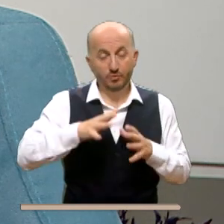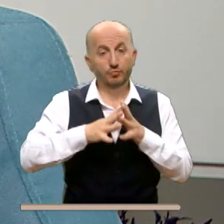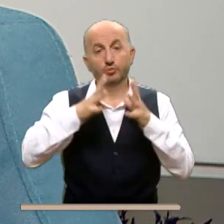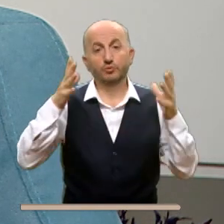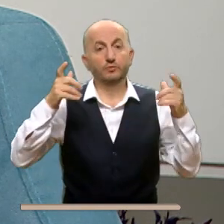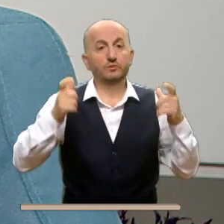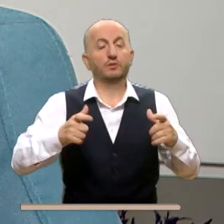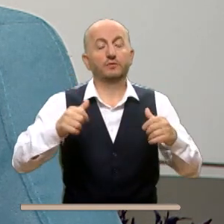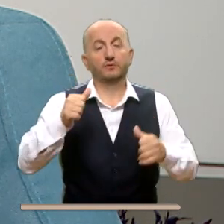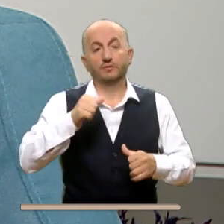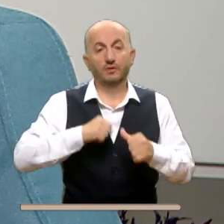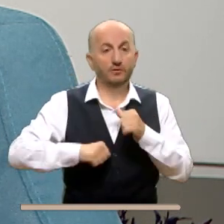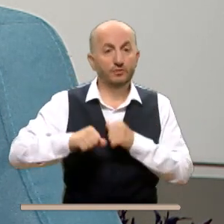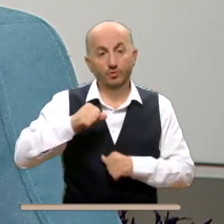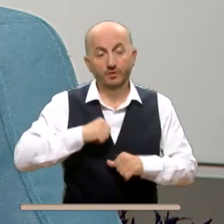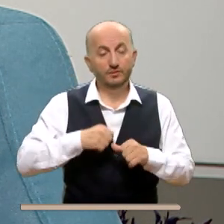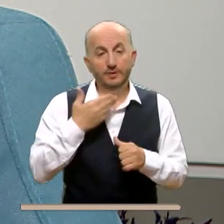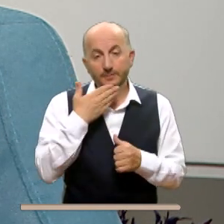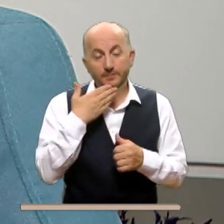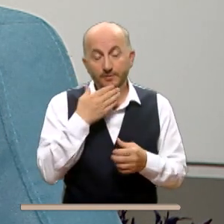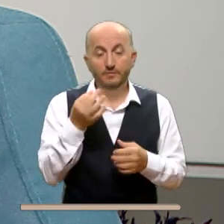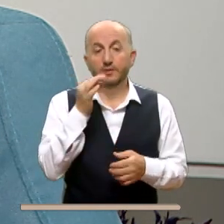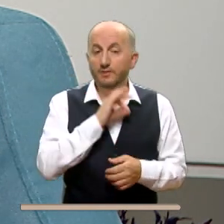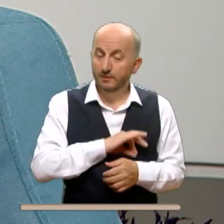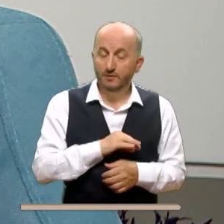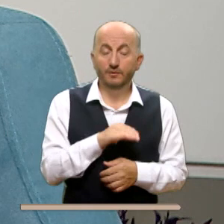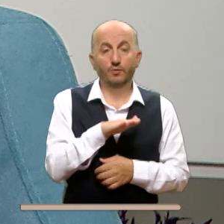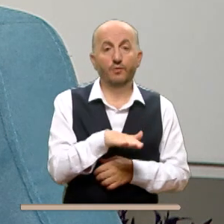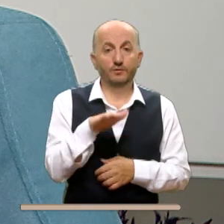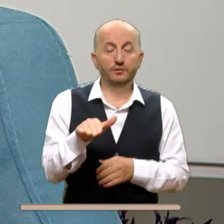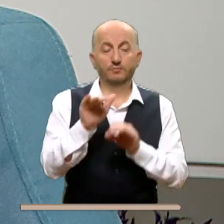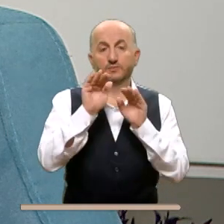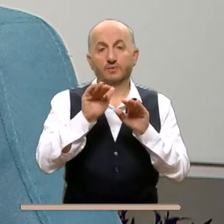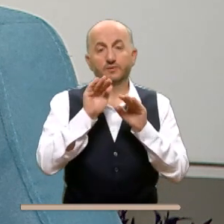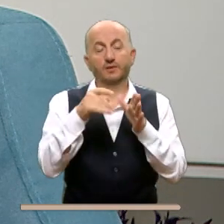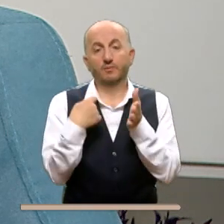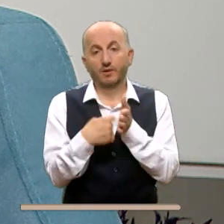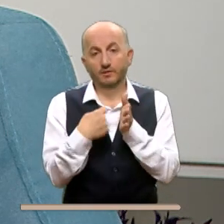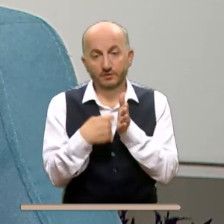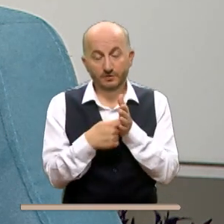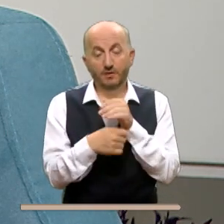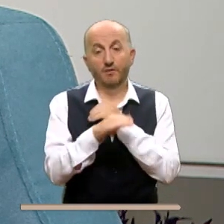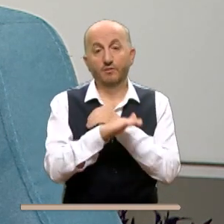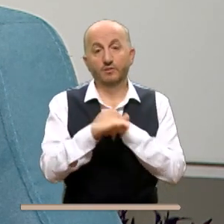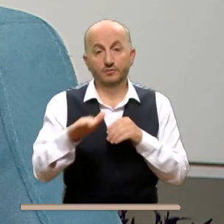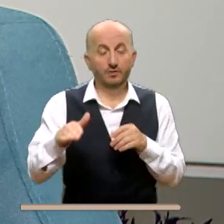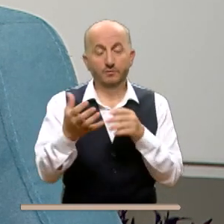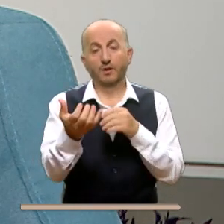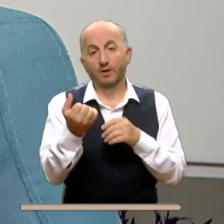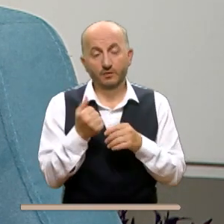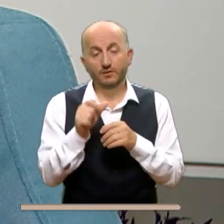kentin akademik imkanlarından da ayrıca yararlanarak öğrencilerimizi desteklemek adına öğrencilerimizin